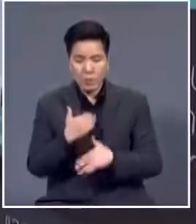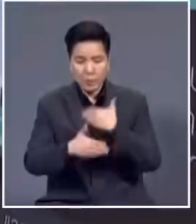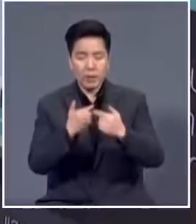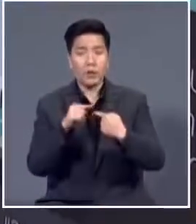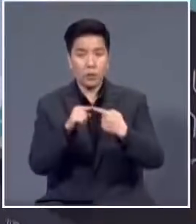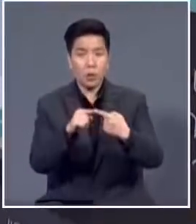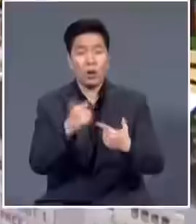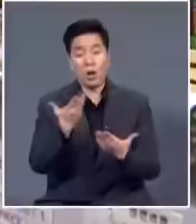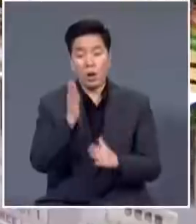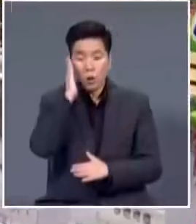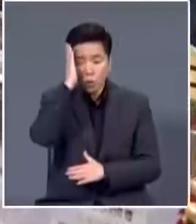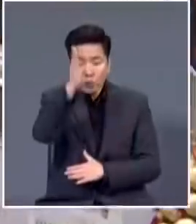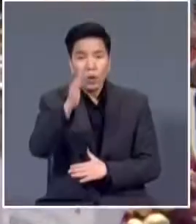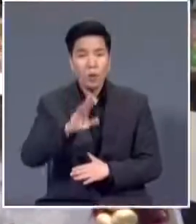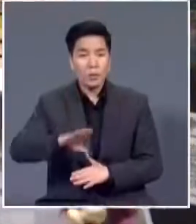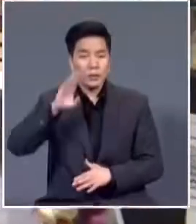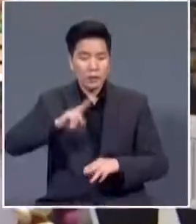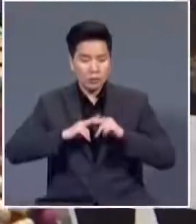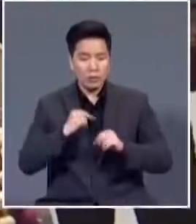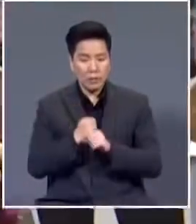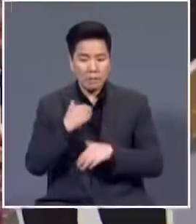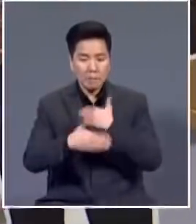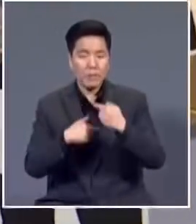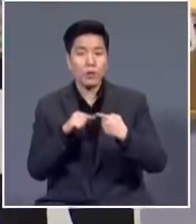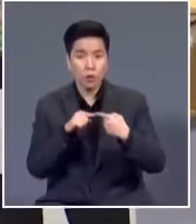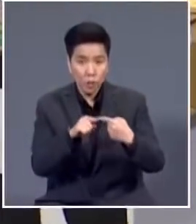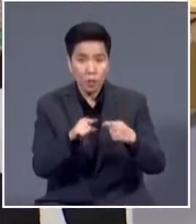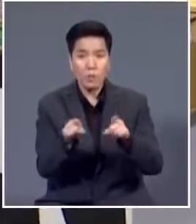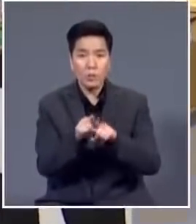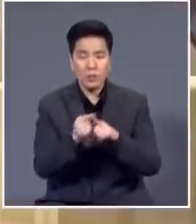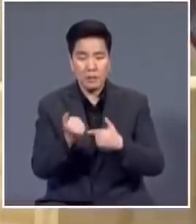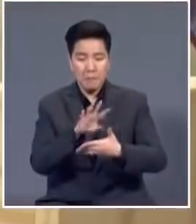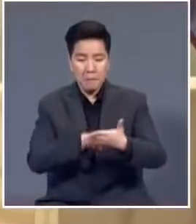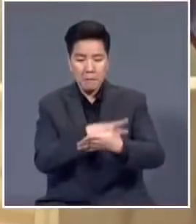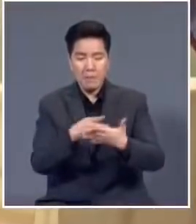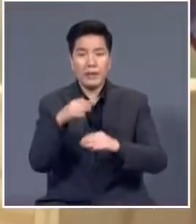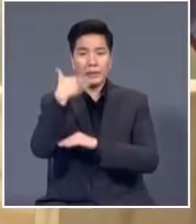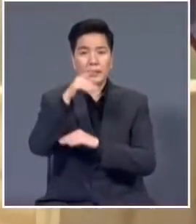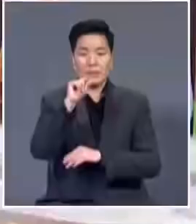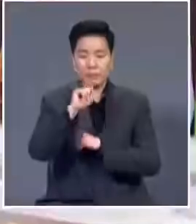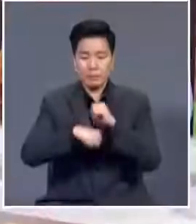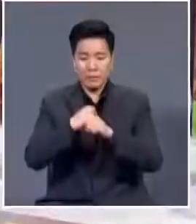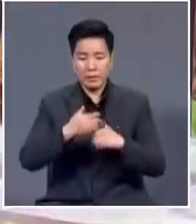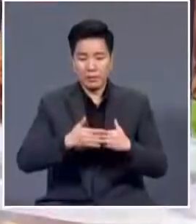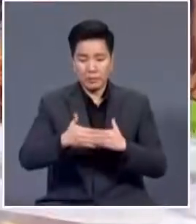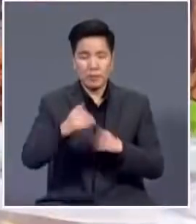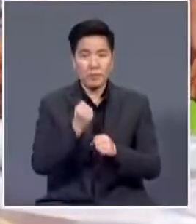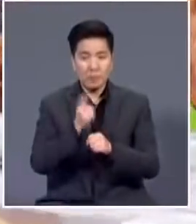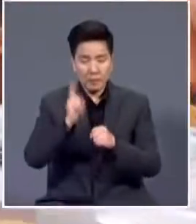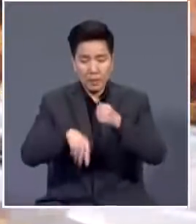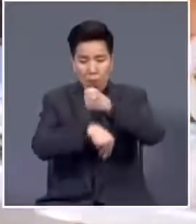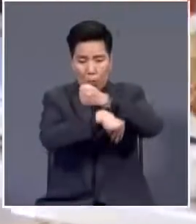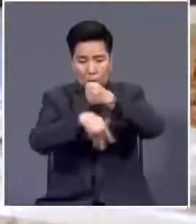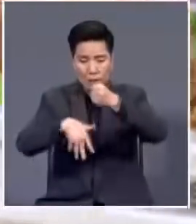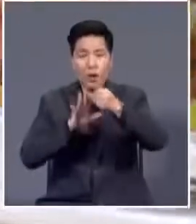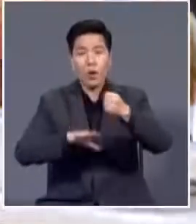แล้วระยะยาวนั้นภาครัฐเองก็จะเดินหน้าตามแผนรูปประเทศรวมถึงยุทธศาสตร์ชาติ20ปีที่จะช่วยปรับโครงสร้างในประเทศในภาพรว